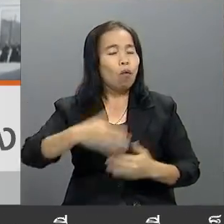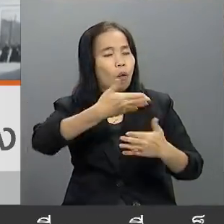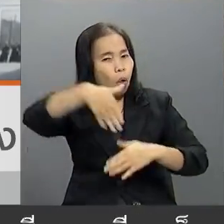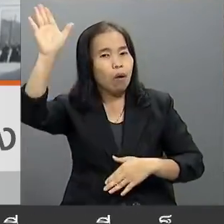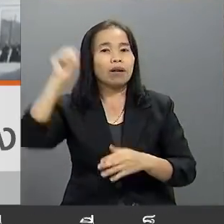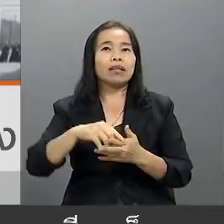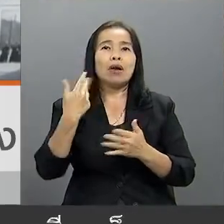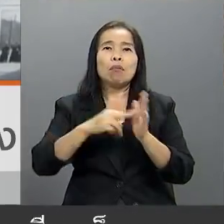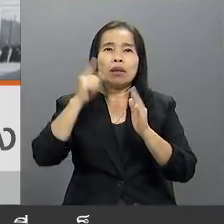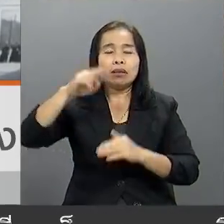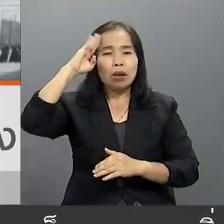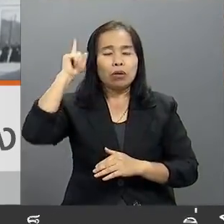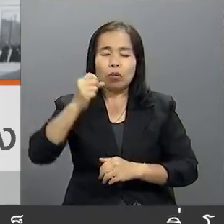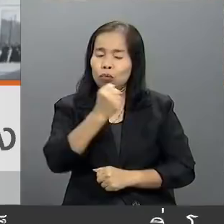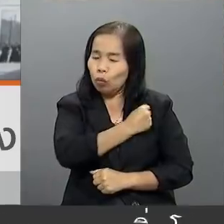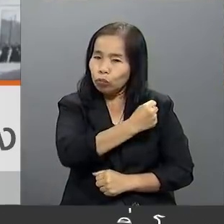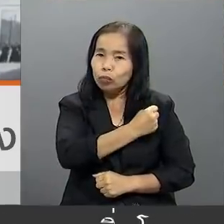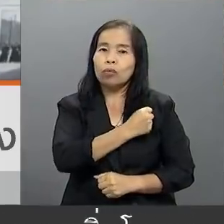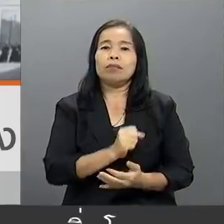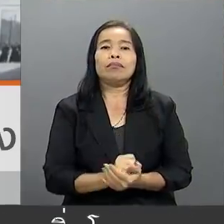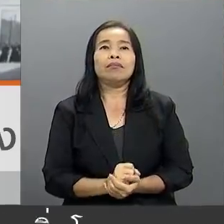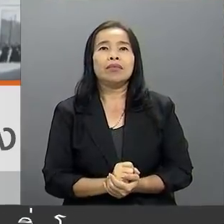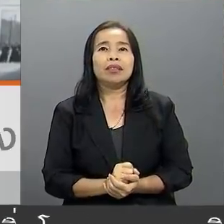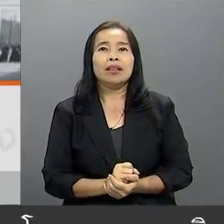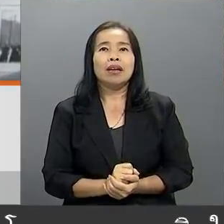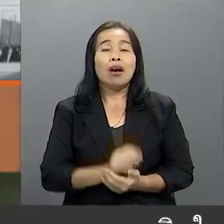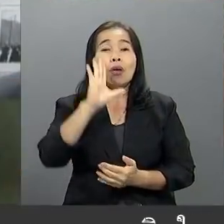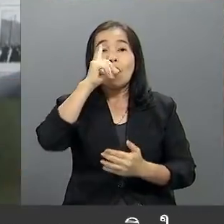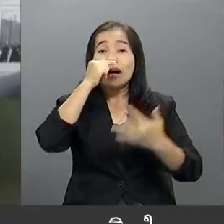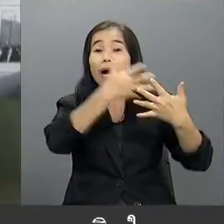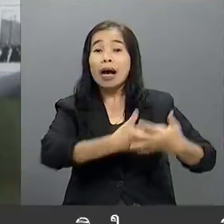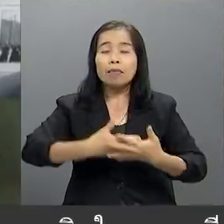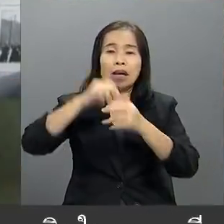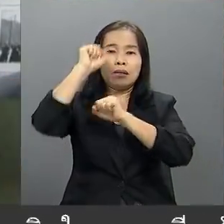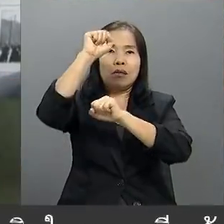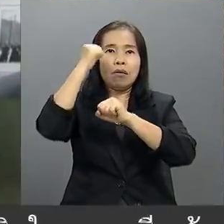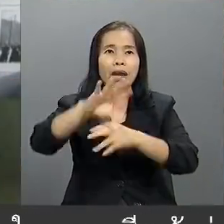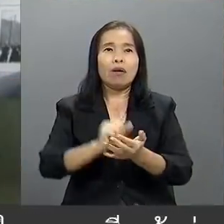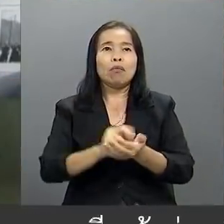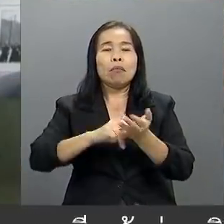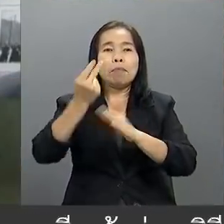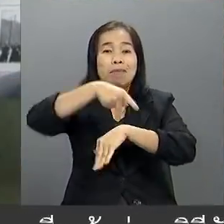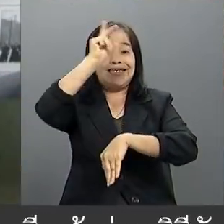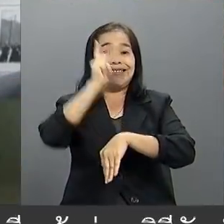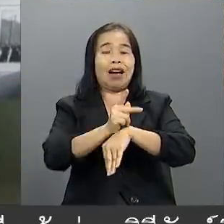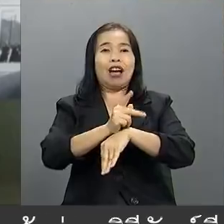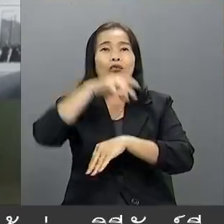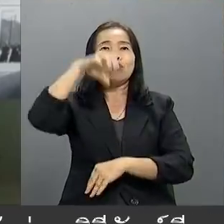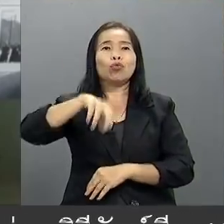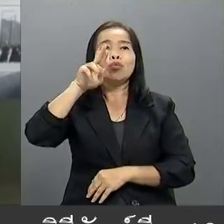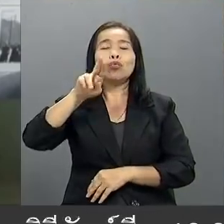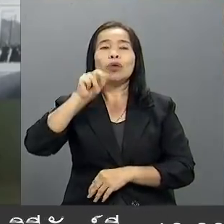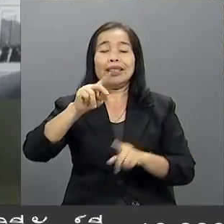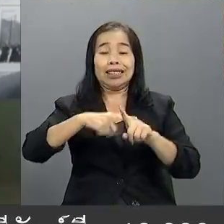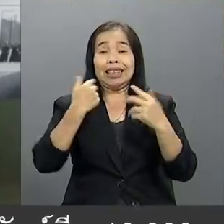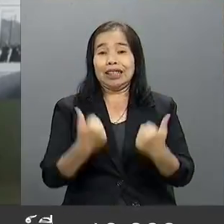ความอดทนอดกลั้นแสงการของสหรัฐอเมริกาซึ่งดำรงตำแหน่งประธานคณะมนตรีความมั่นคงแห่งสหประชาชาติในเดือนนี้ได้